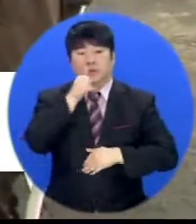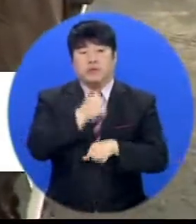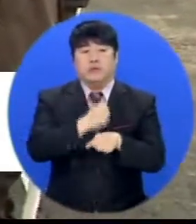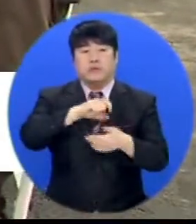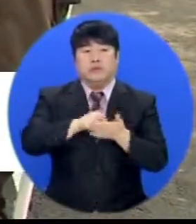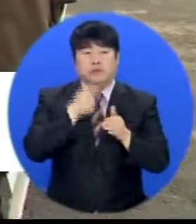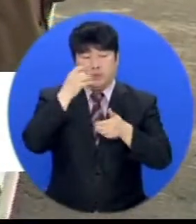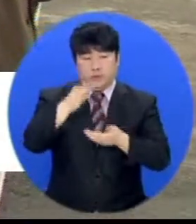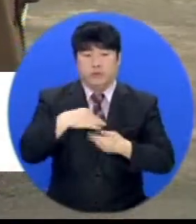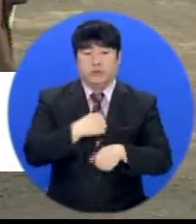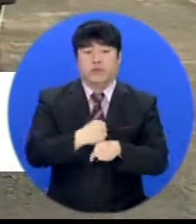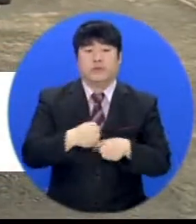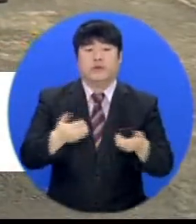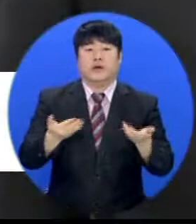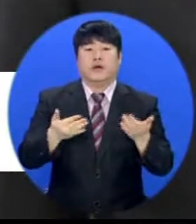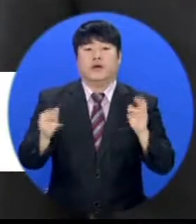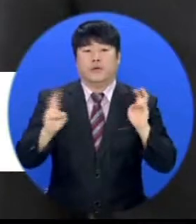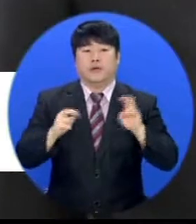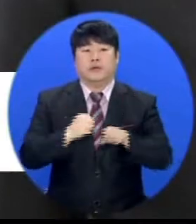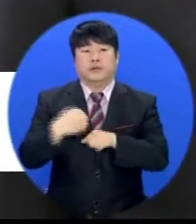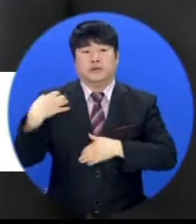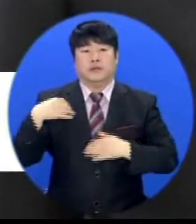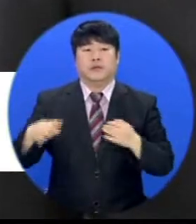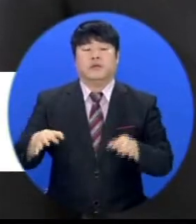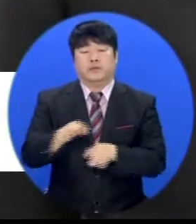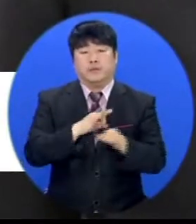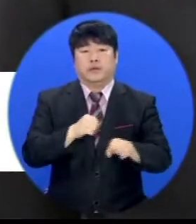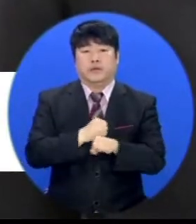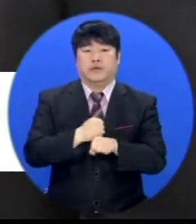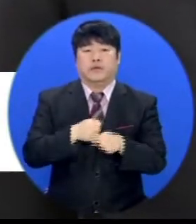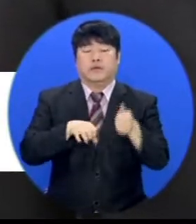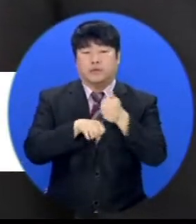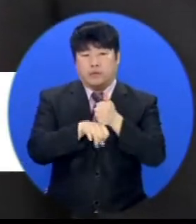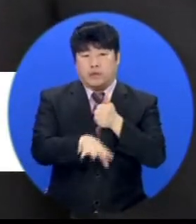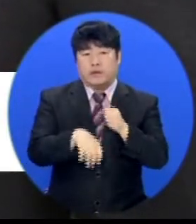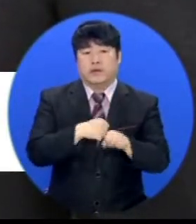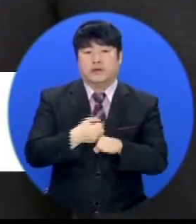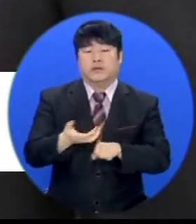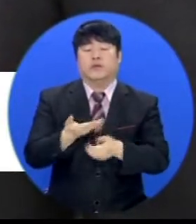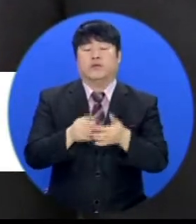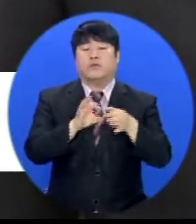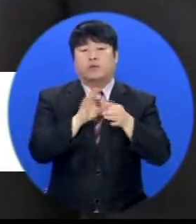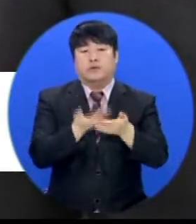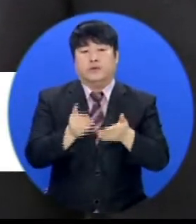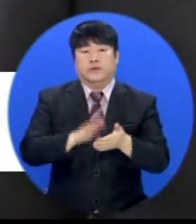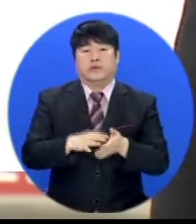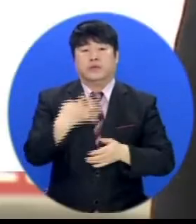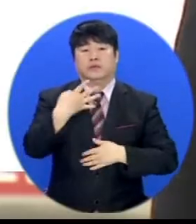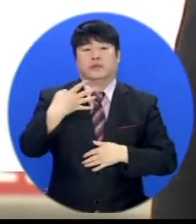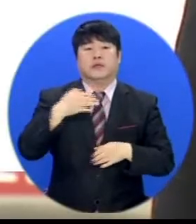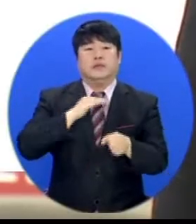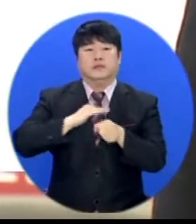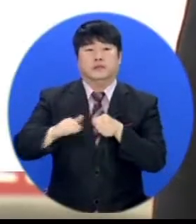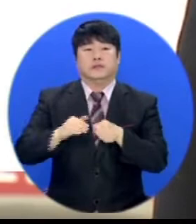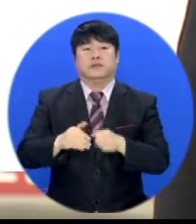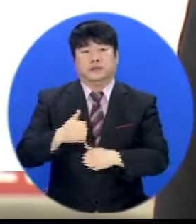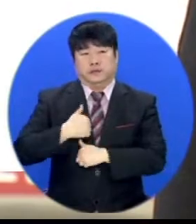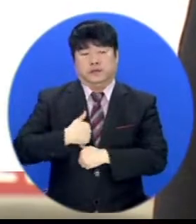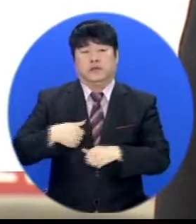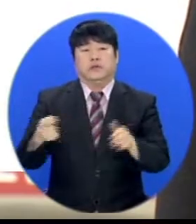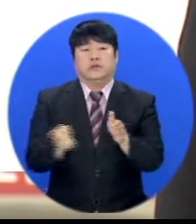적정 임금과 노사 책임 경영, 원하청 관계 개선 등 광주형 일자리 4대 원칙을 준수하라고